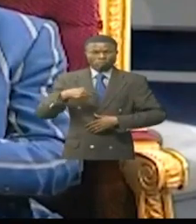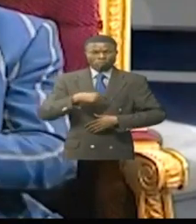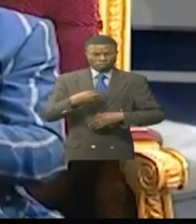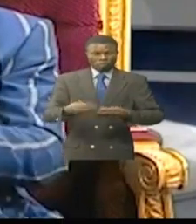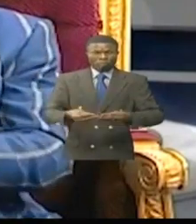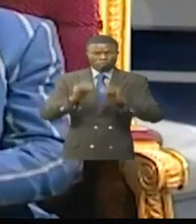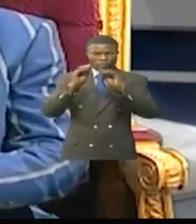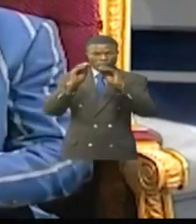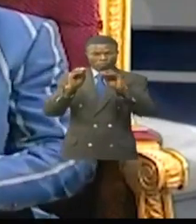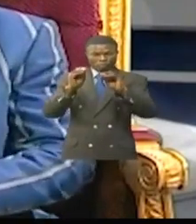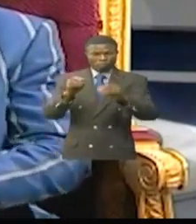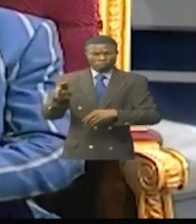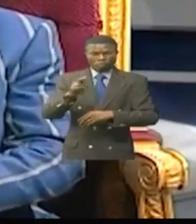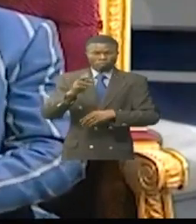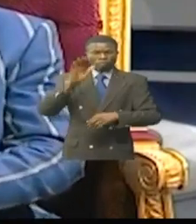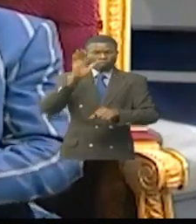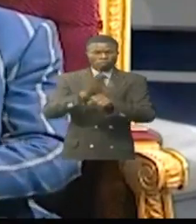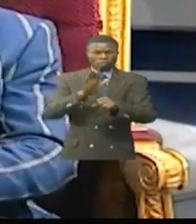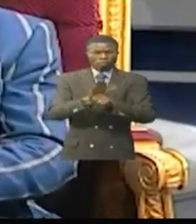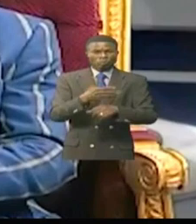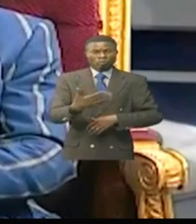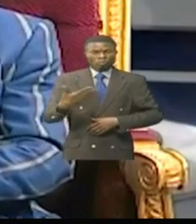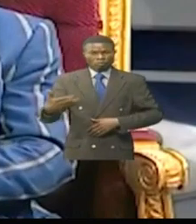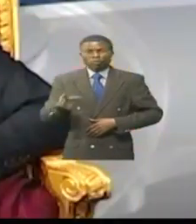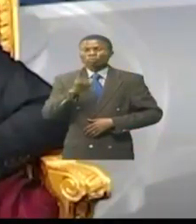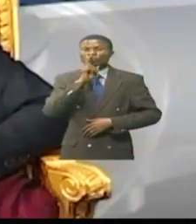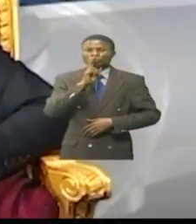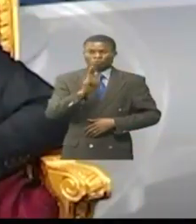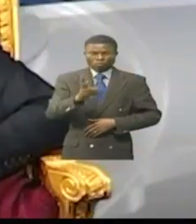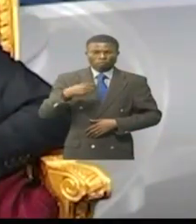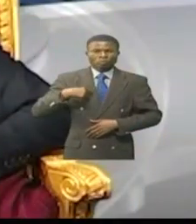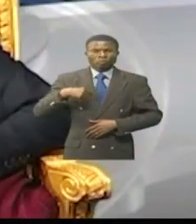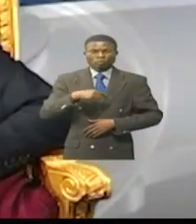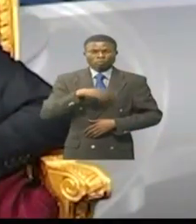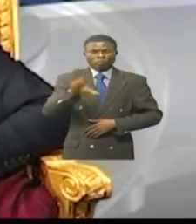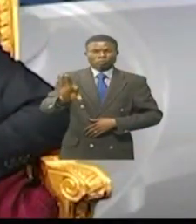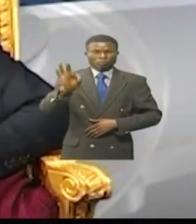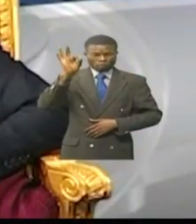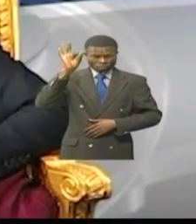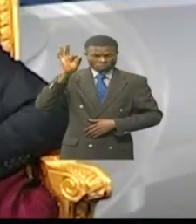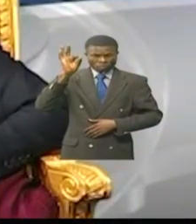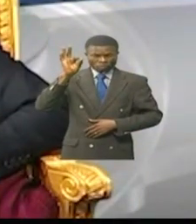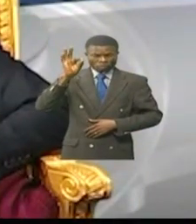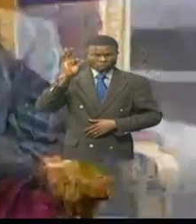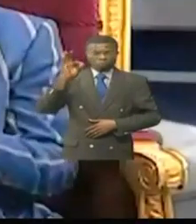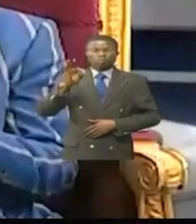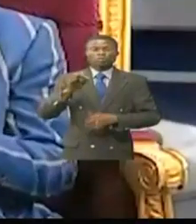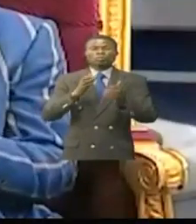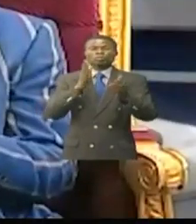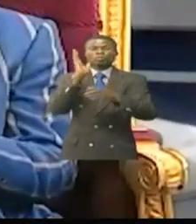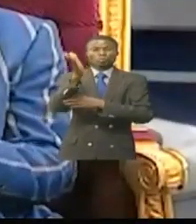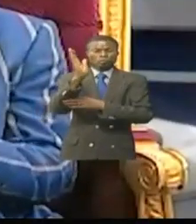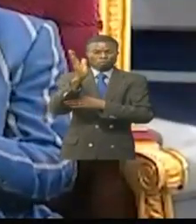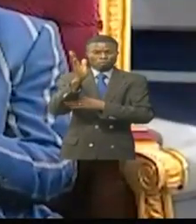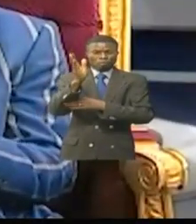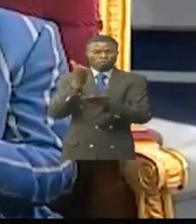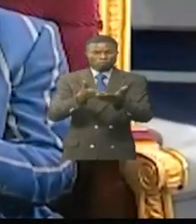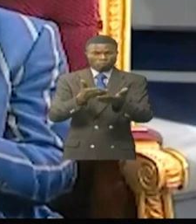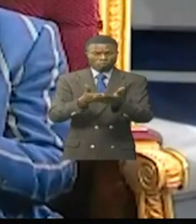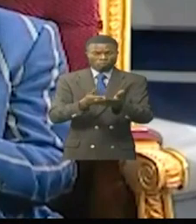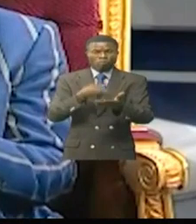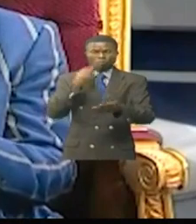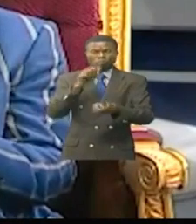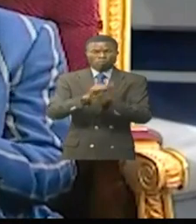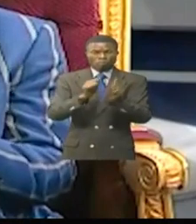apporter, comme vous parlez de l'abondance de la matière, effectivement, mais nous avons ciblé, parce que le symposium est une conférence qui traite